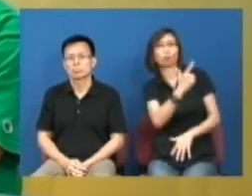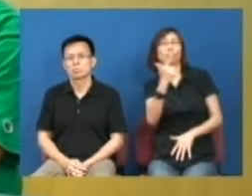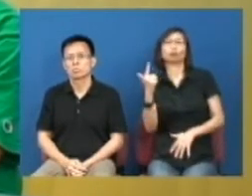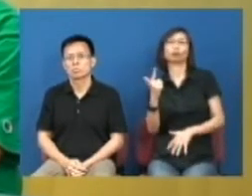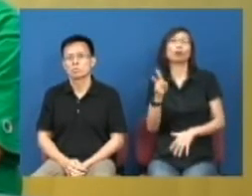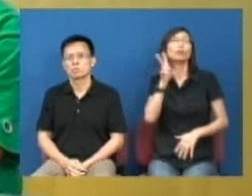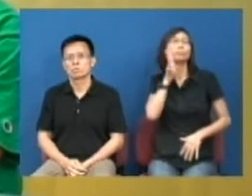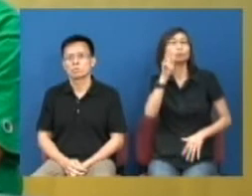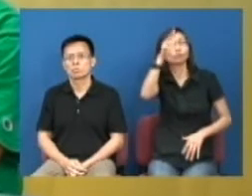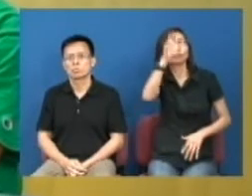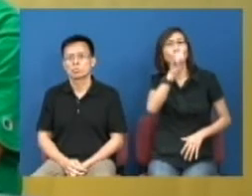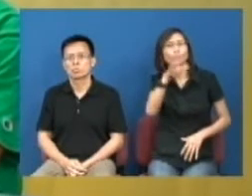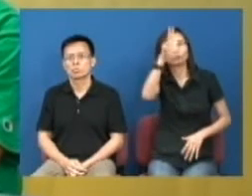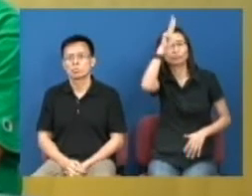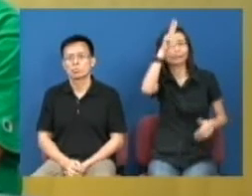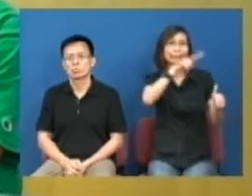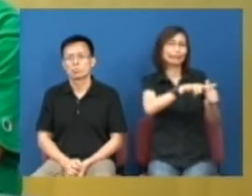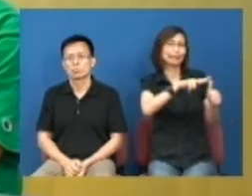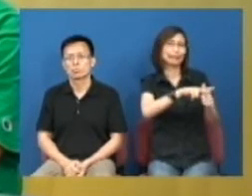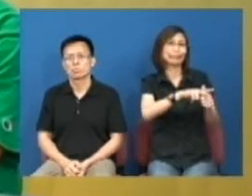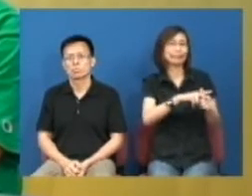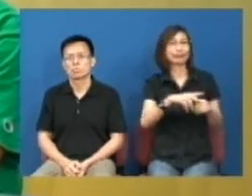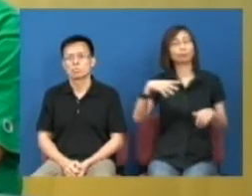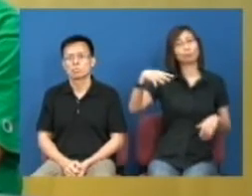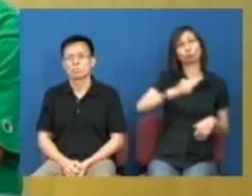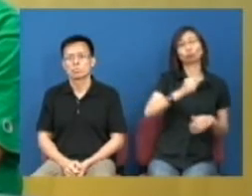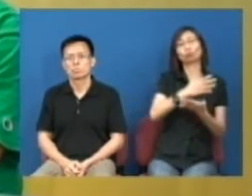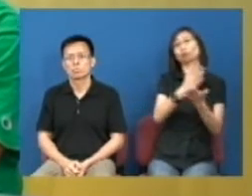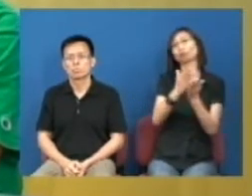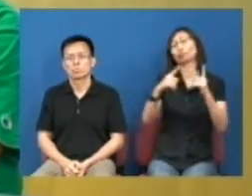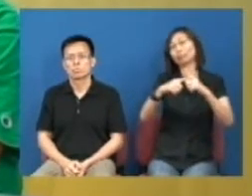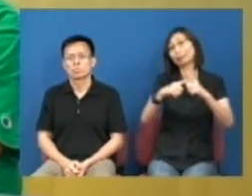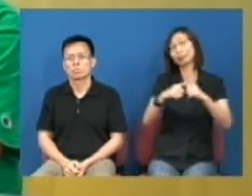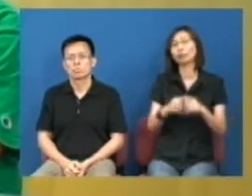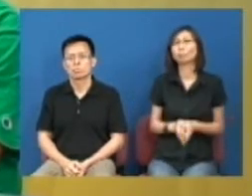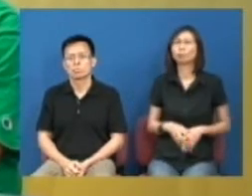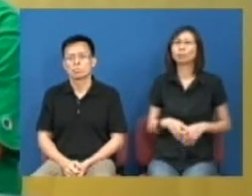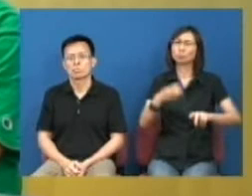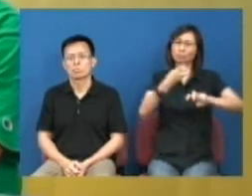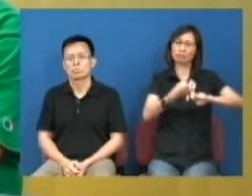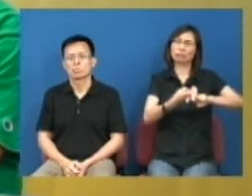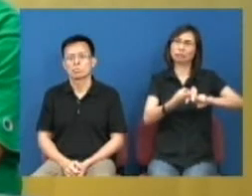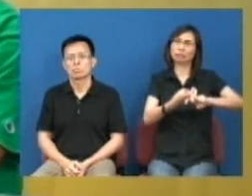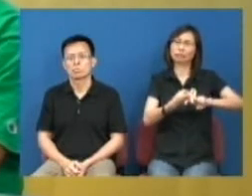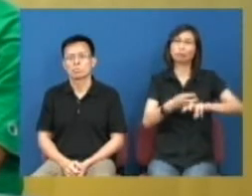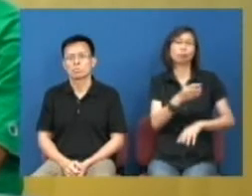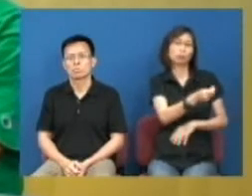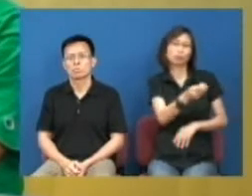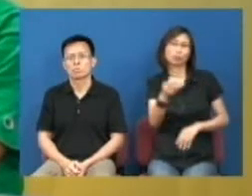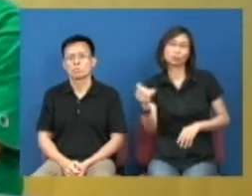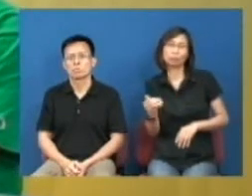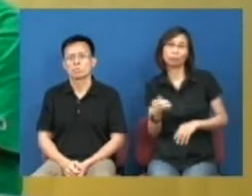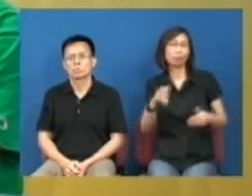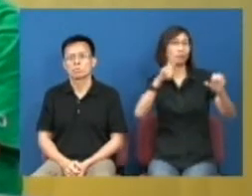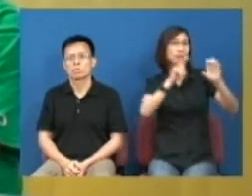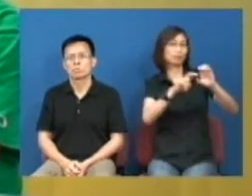啊、官員啊，一時又話沙石啊，一時又話冇死過人啊。一時又話西方背後煽動啊